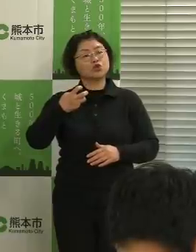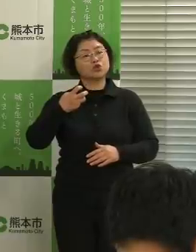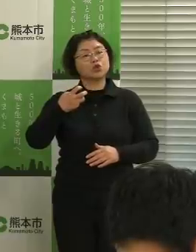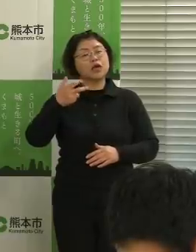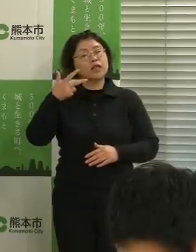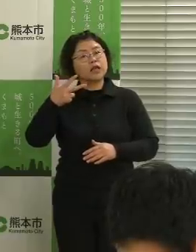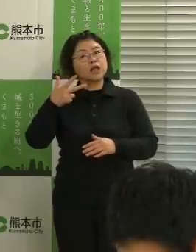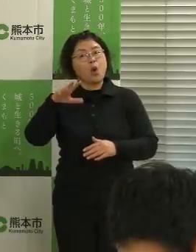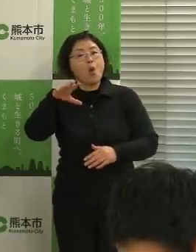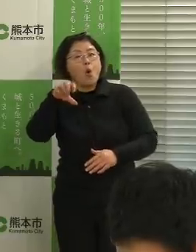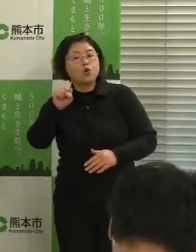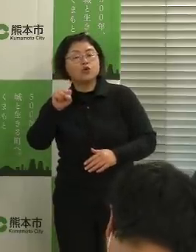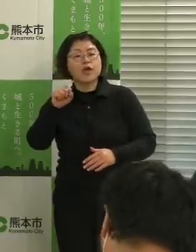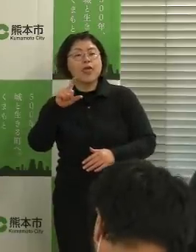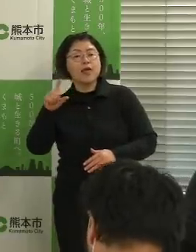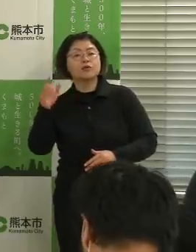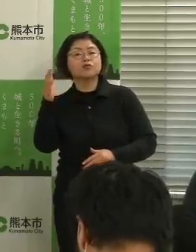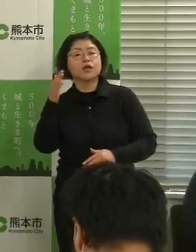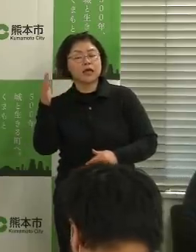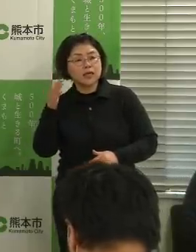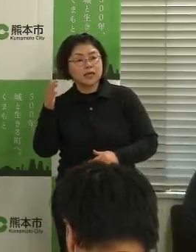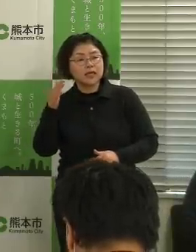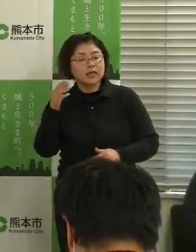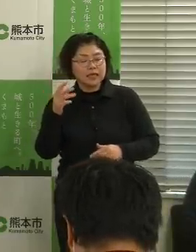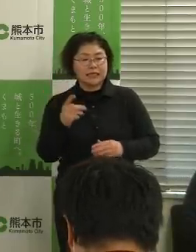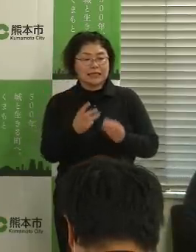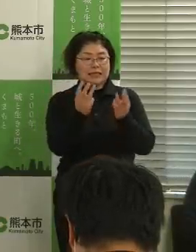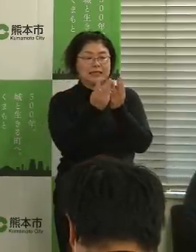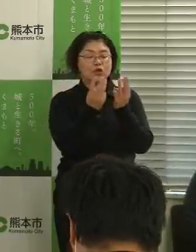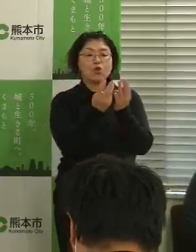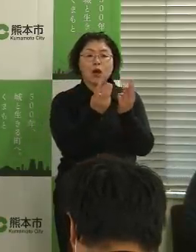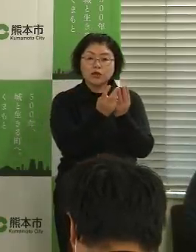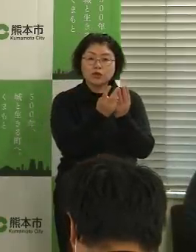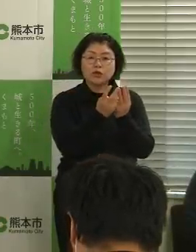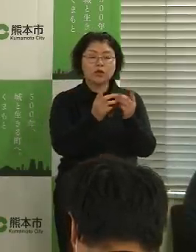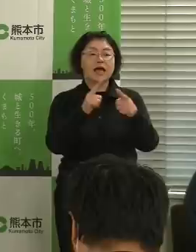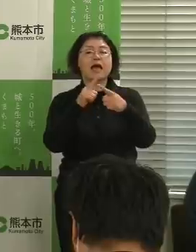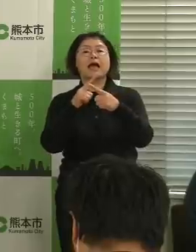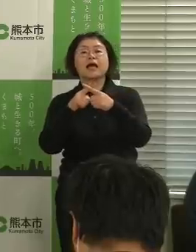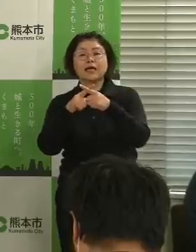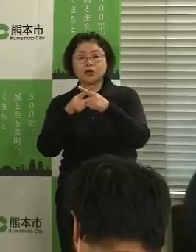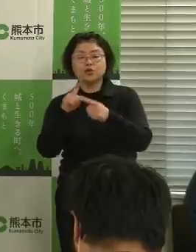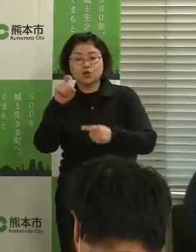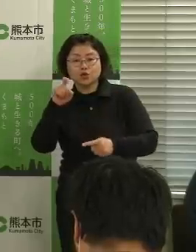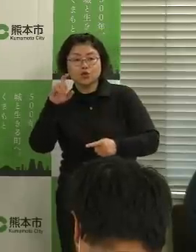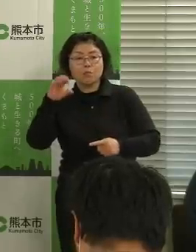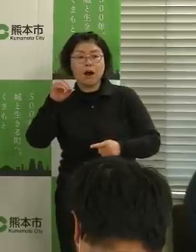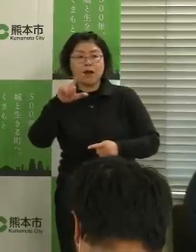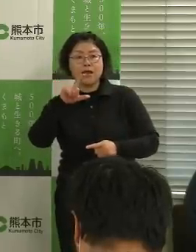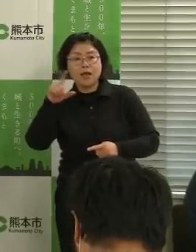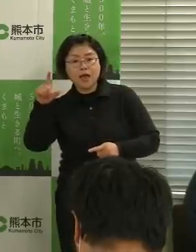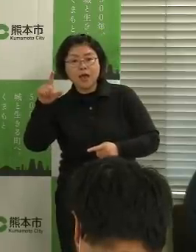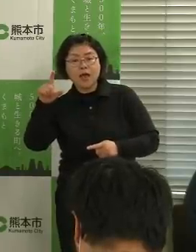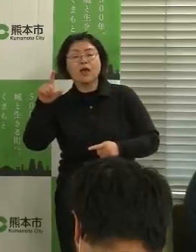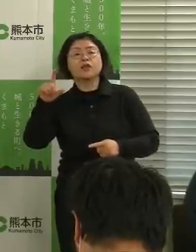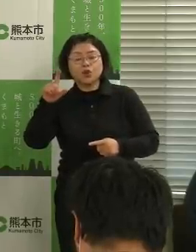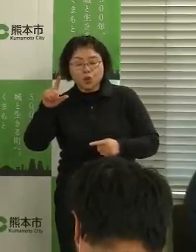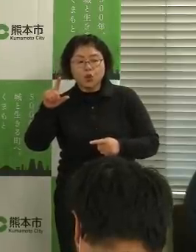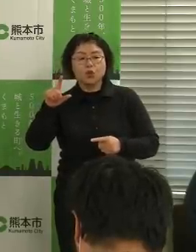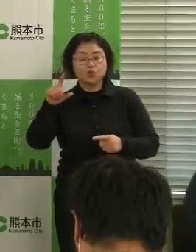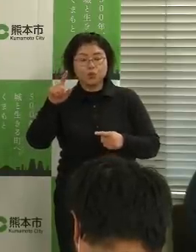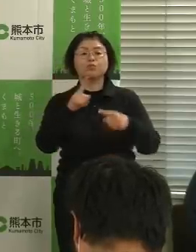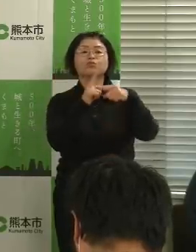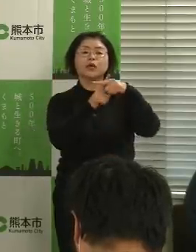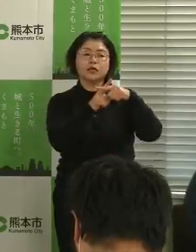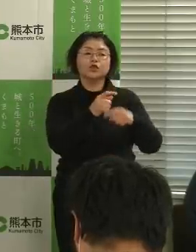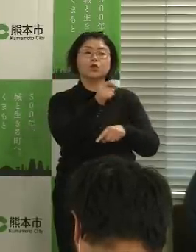体70、まあ、人口かける10万円というプラス、そこに、事務費が入